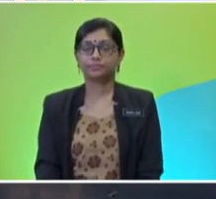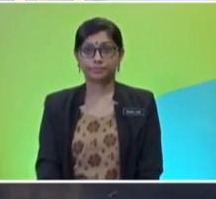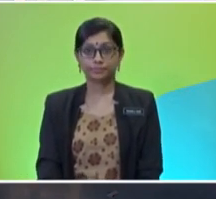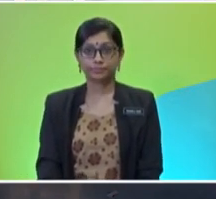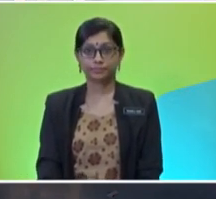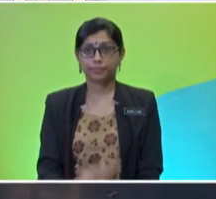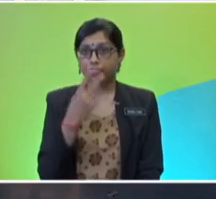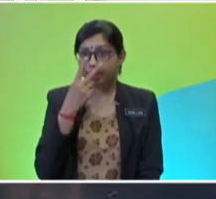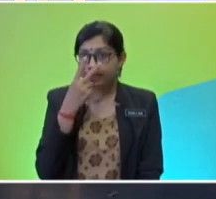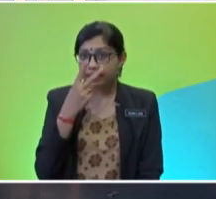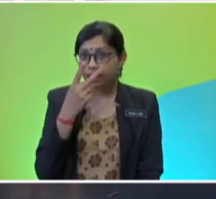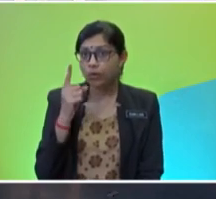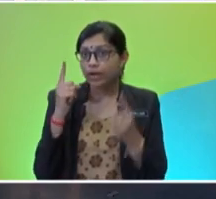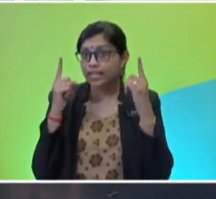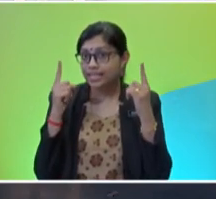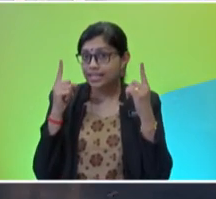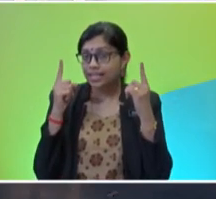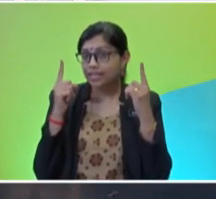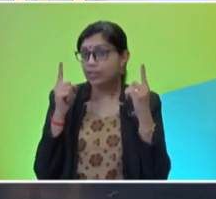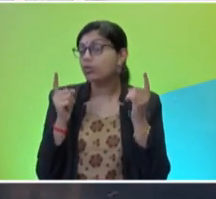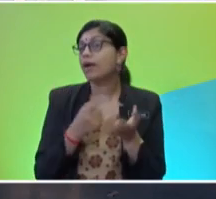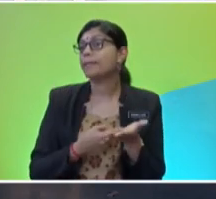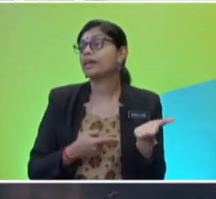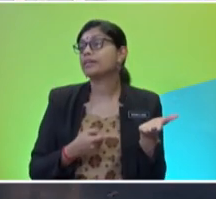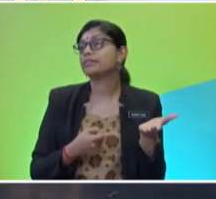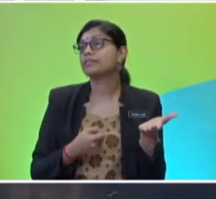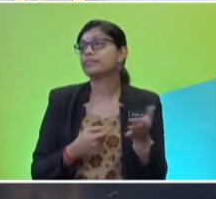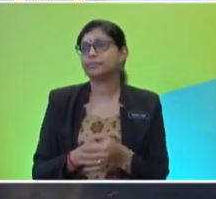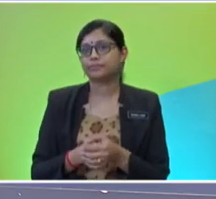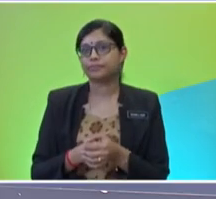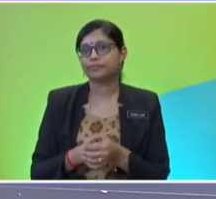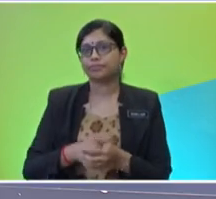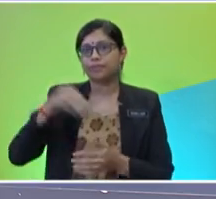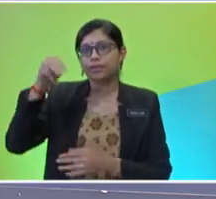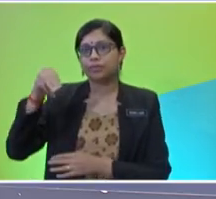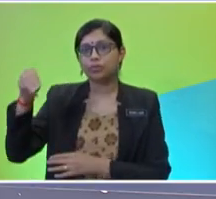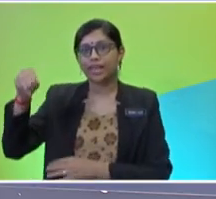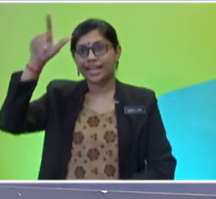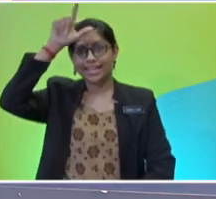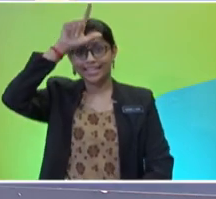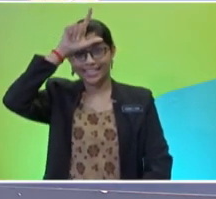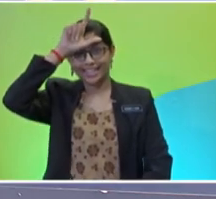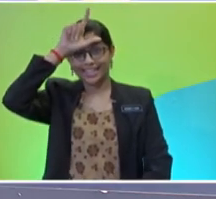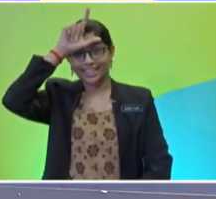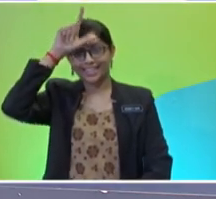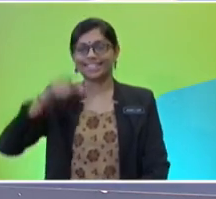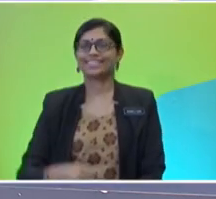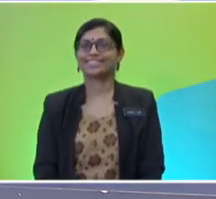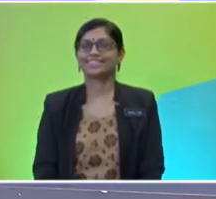pun boleh tengok kat sini kan? Ini adalah gambar murid lelaki. Jadi kita